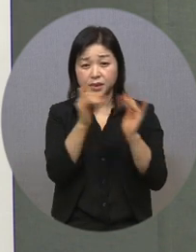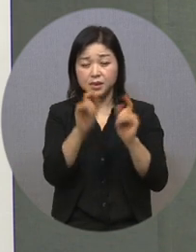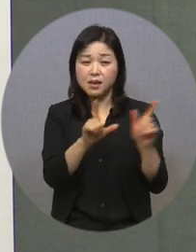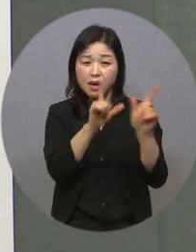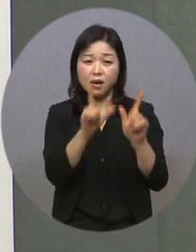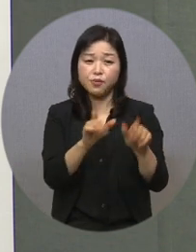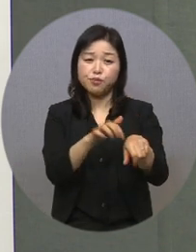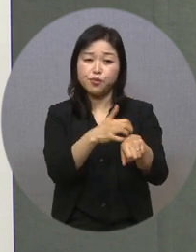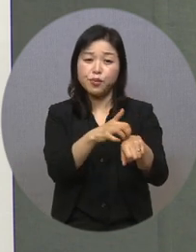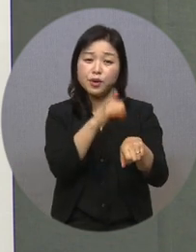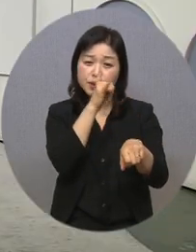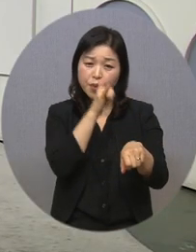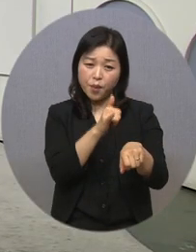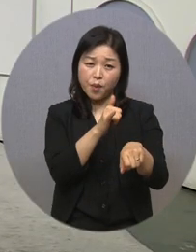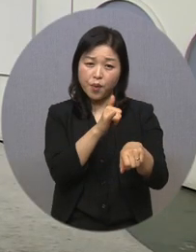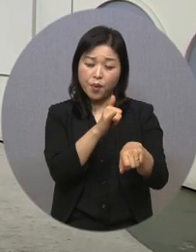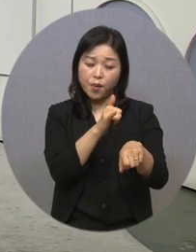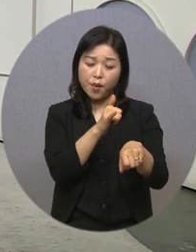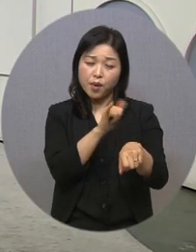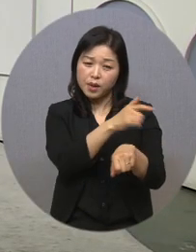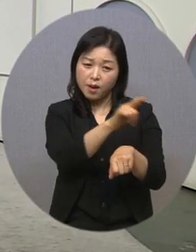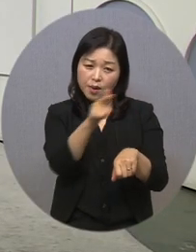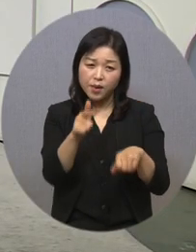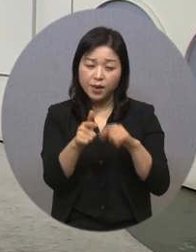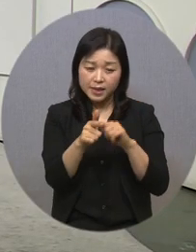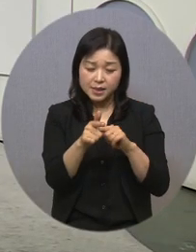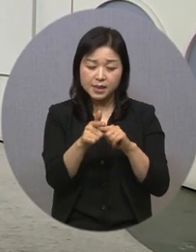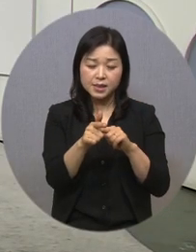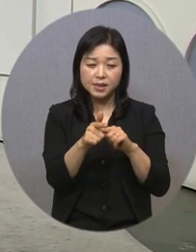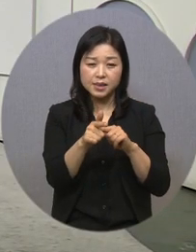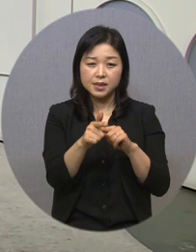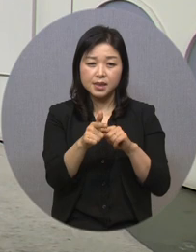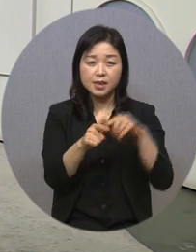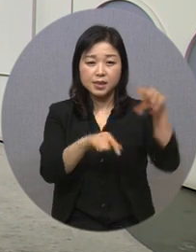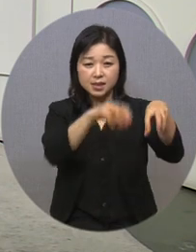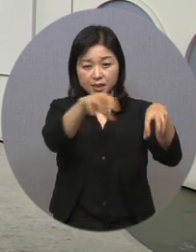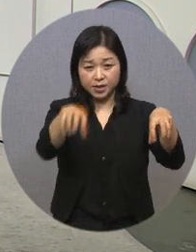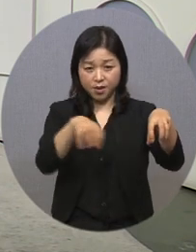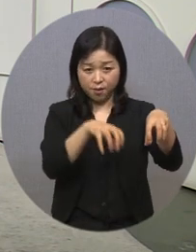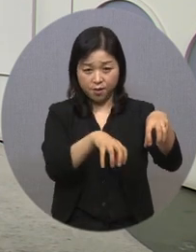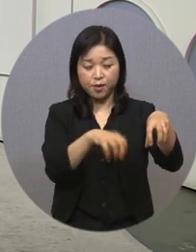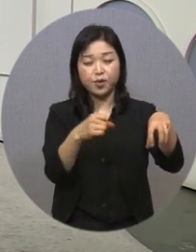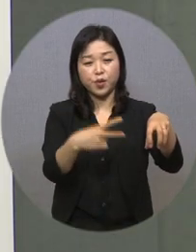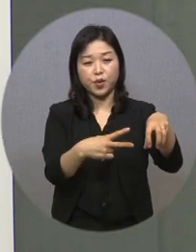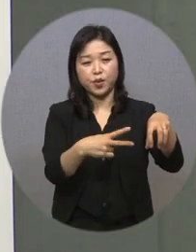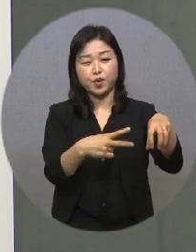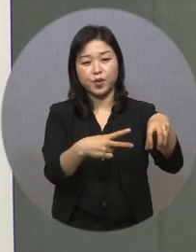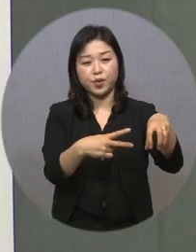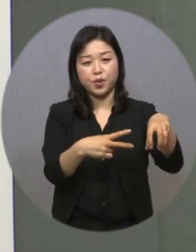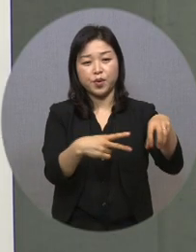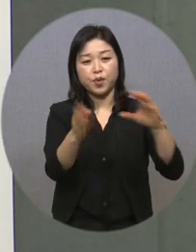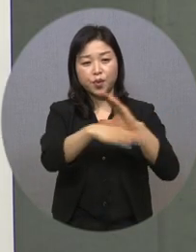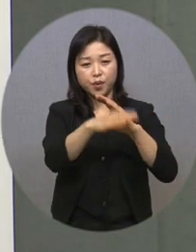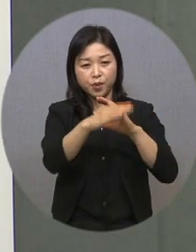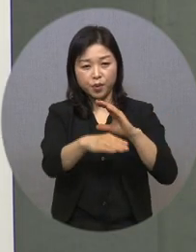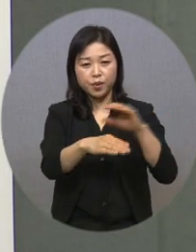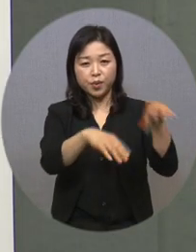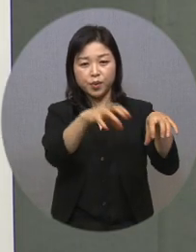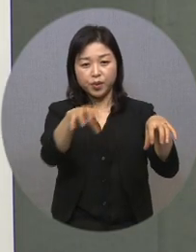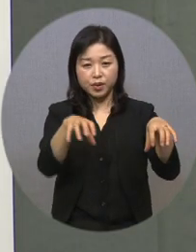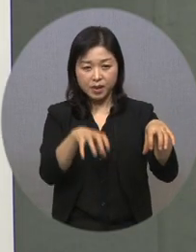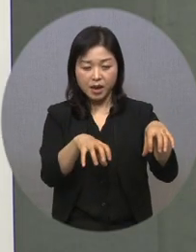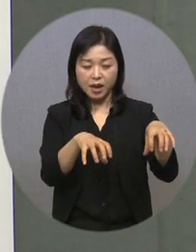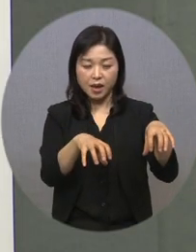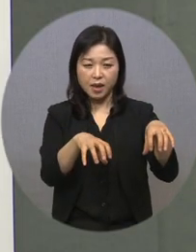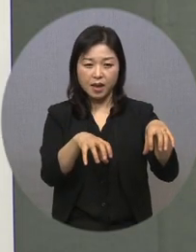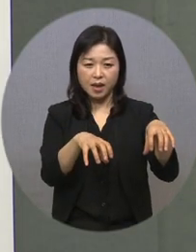생활에 굉장히 불편하고 여러 가지 관련 시설이라든가 공공시설에